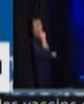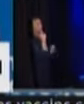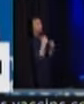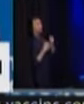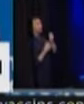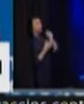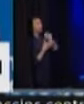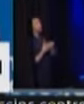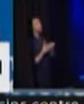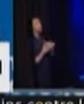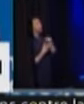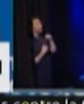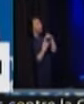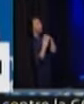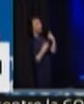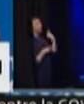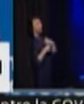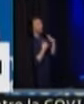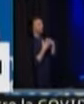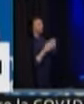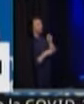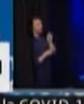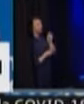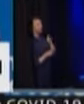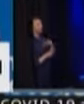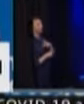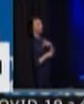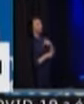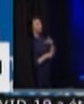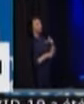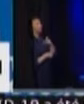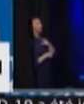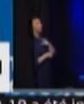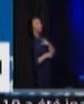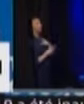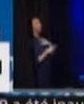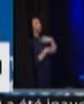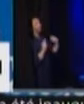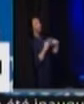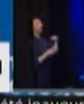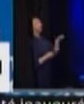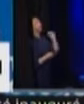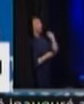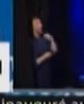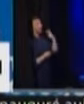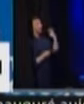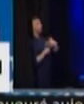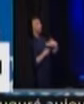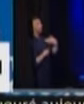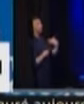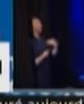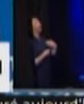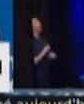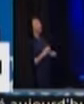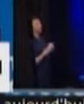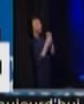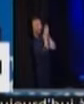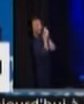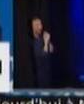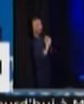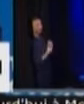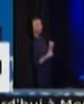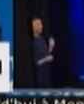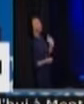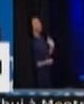doses, qu'ils auront la permission? Est-ce qu'il y aura des obstacles? Est-ce que les autorités sanitaires vont dire « Ah